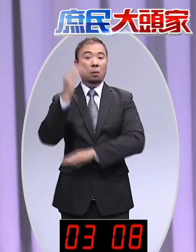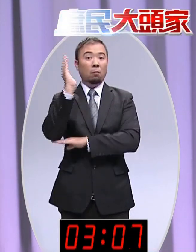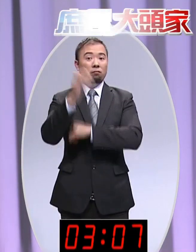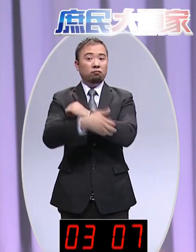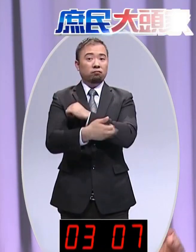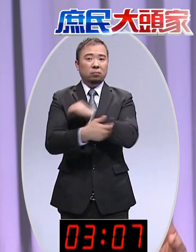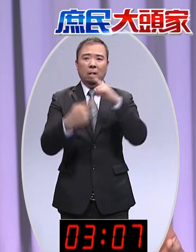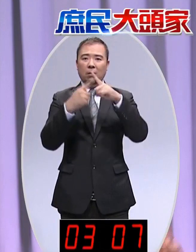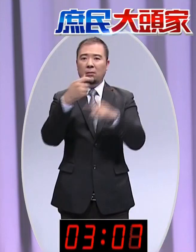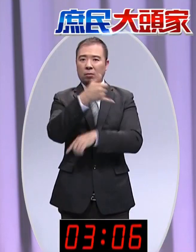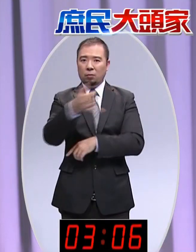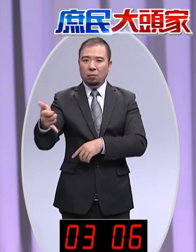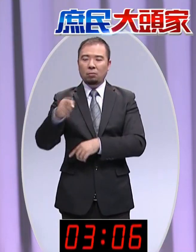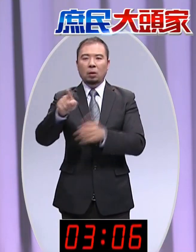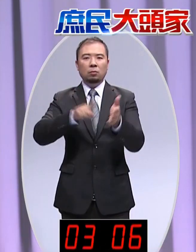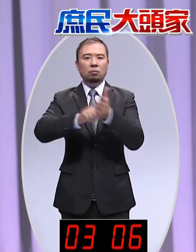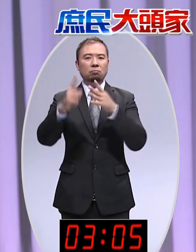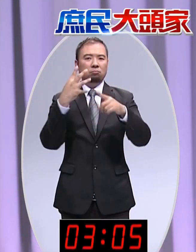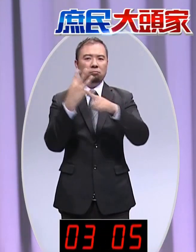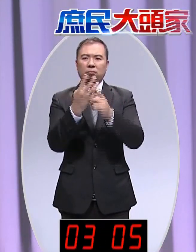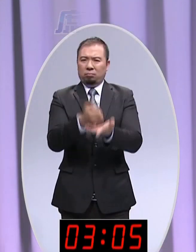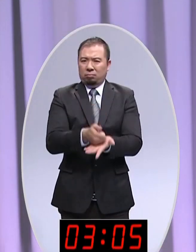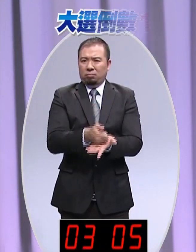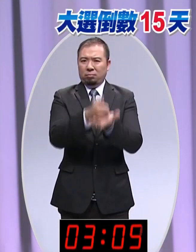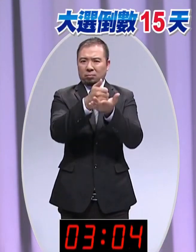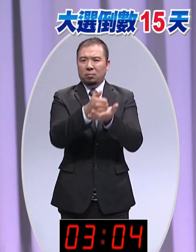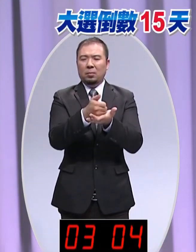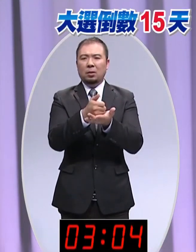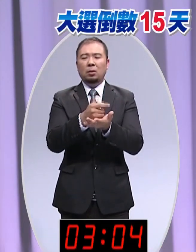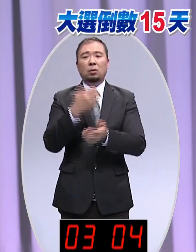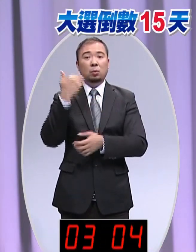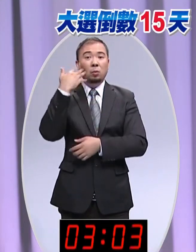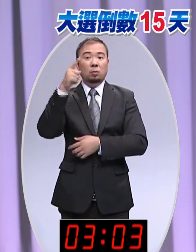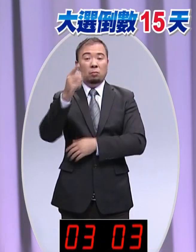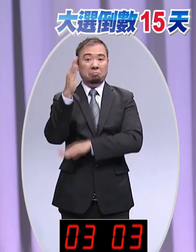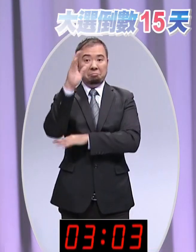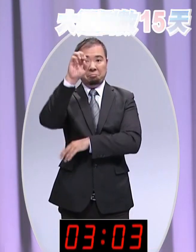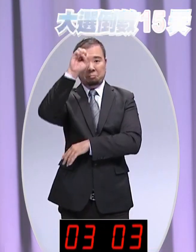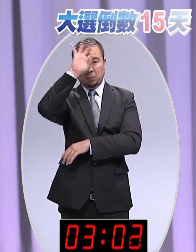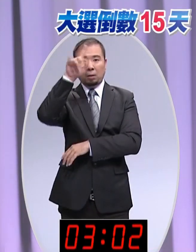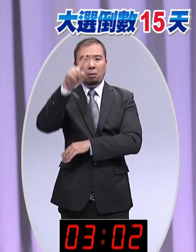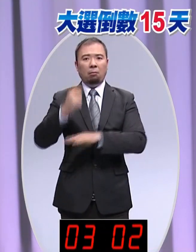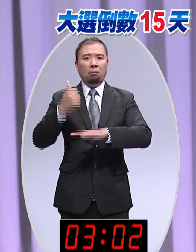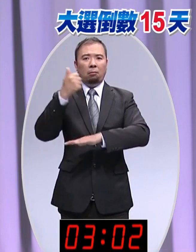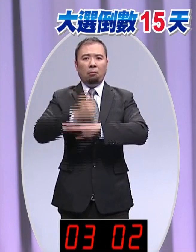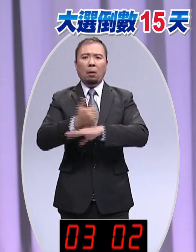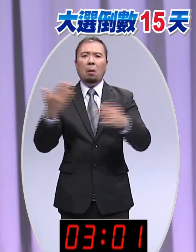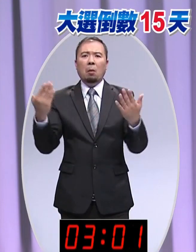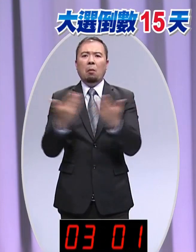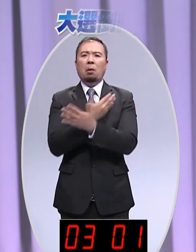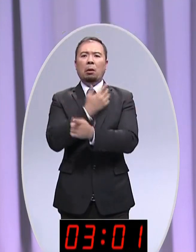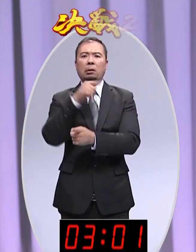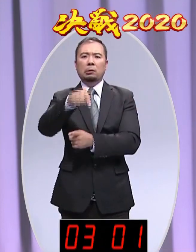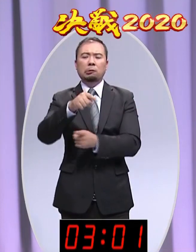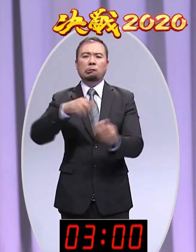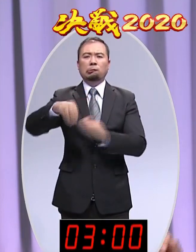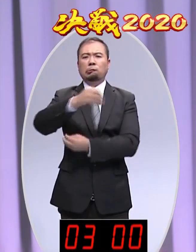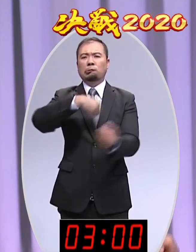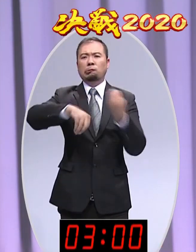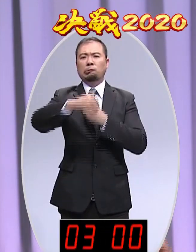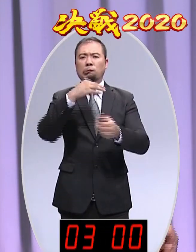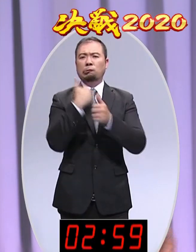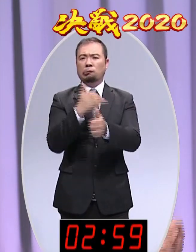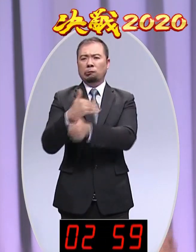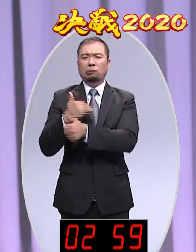尊严不应该被政党轮替、人事更迭的这些政务官所操弄。第三，是